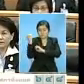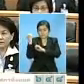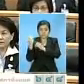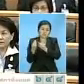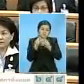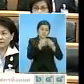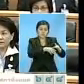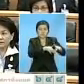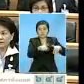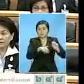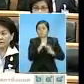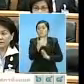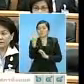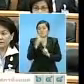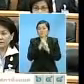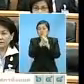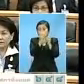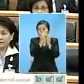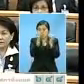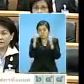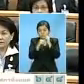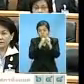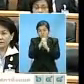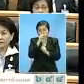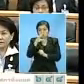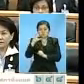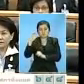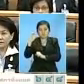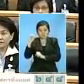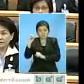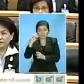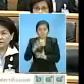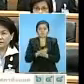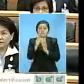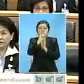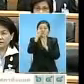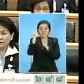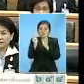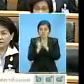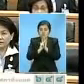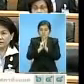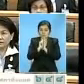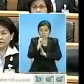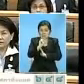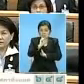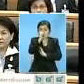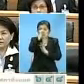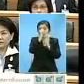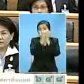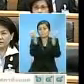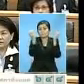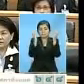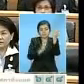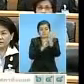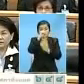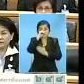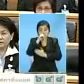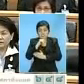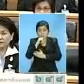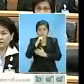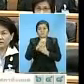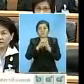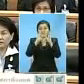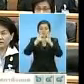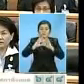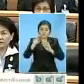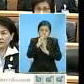นท่านประธานครับกฎหมายรัฐธรรมนูญเป็นกฎหมายบทแม่บทของประเทศชาติเป็นกฎหมายมห